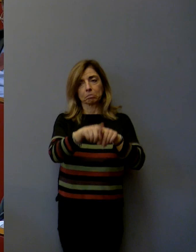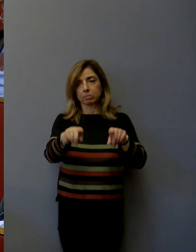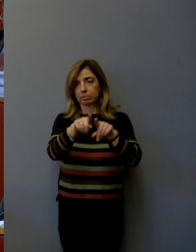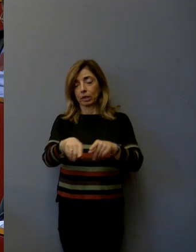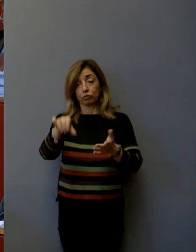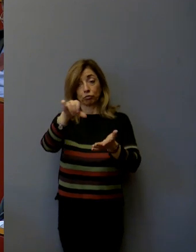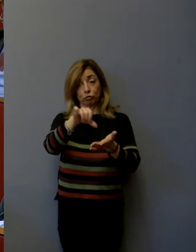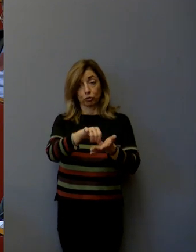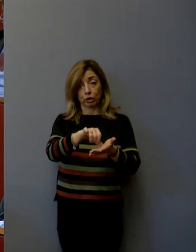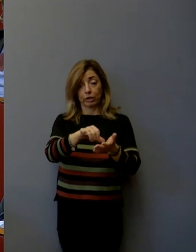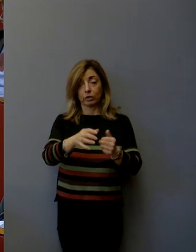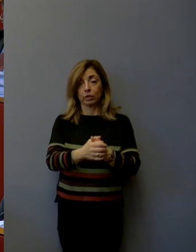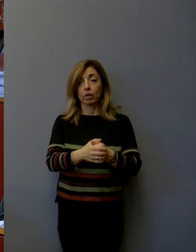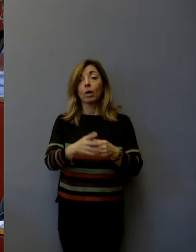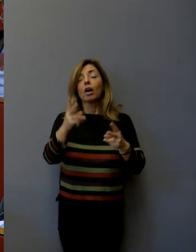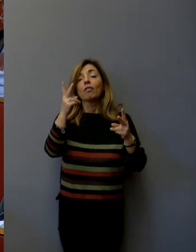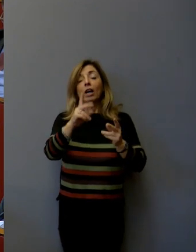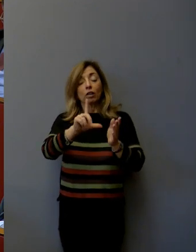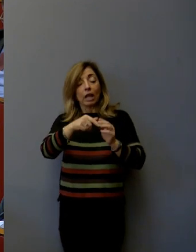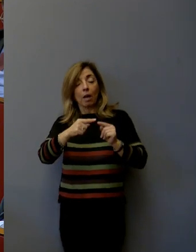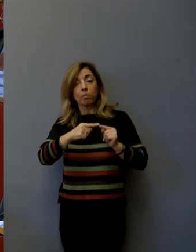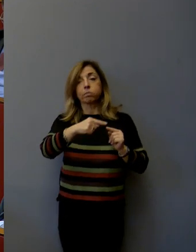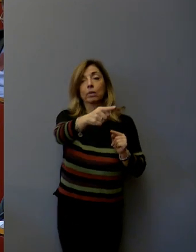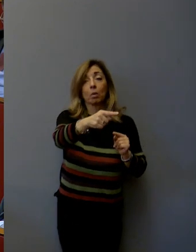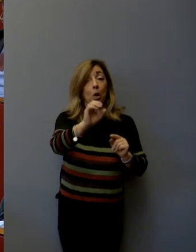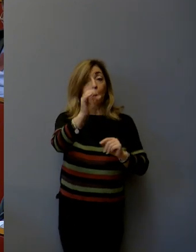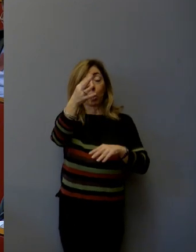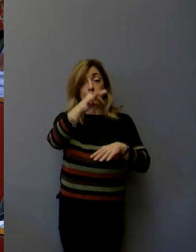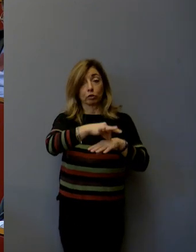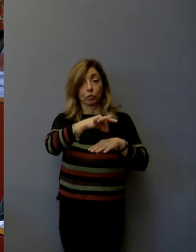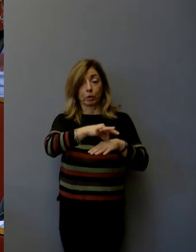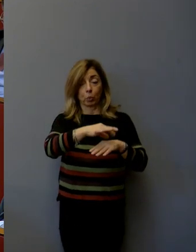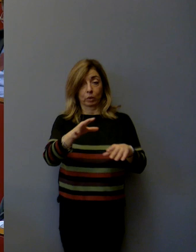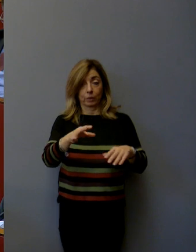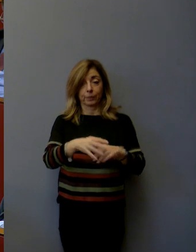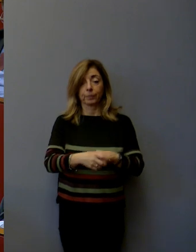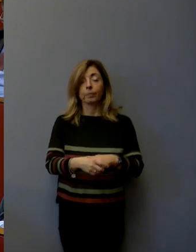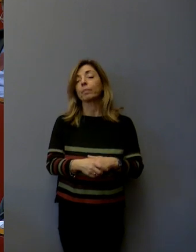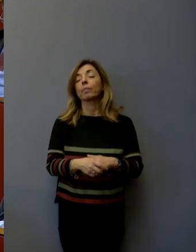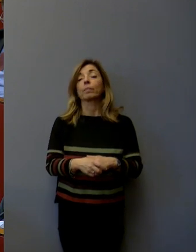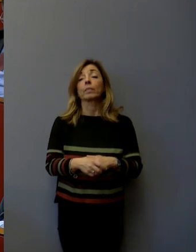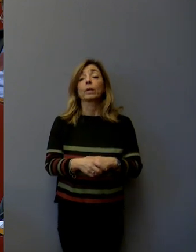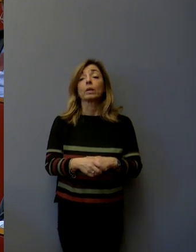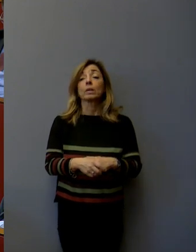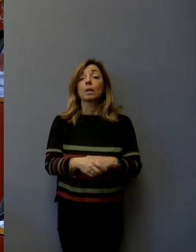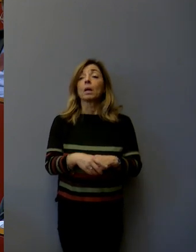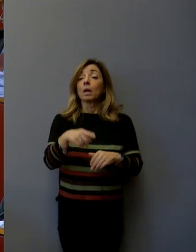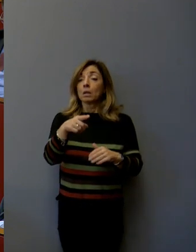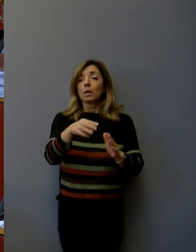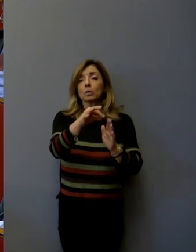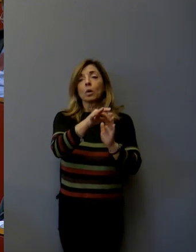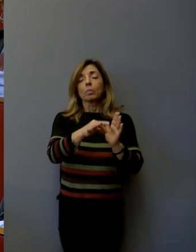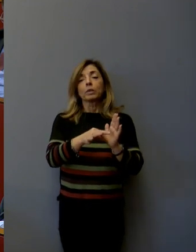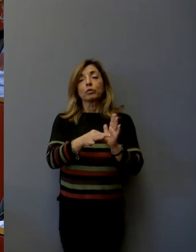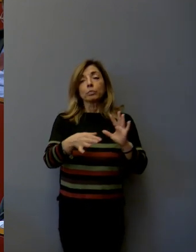nei famosi 15 minuti Ebbene anche questo come dire un principio oramai di urbanistica